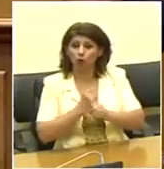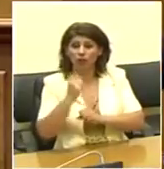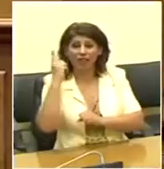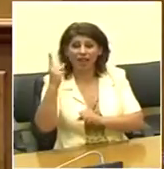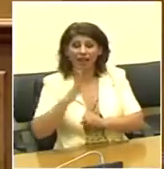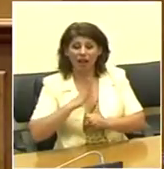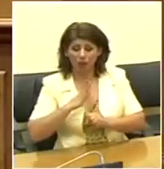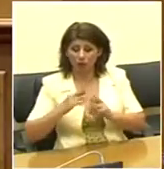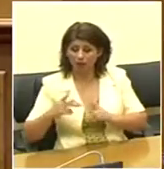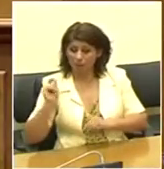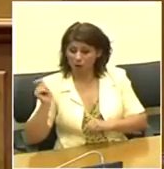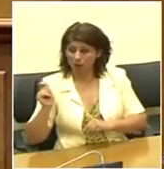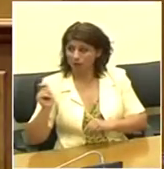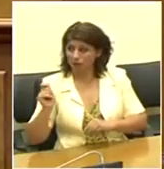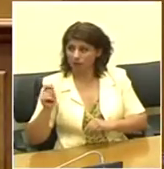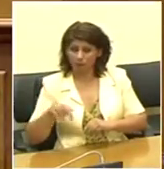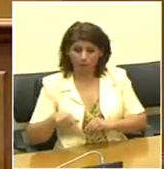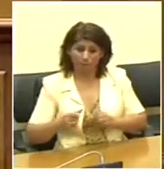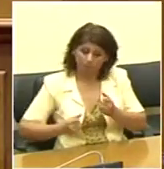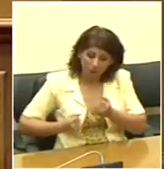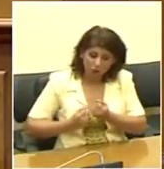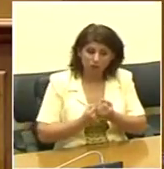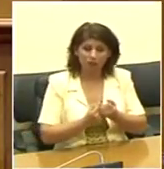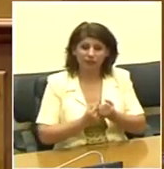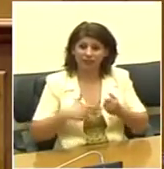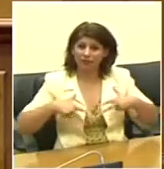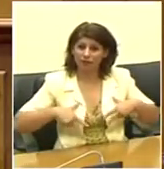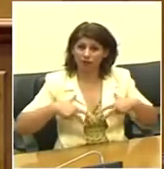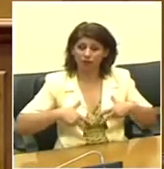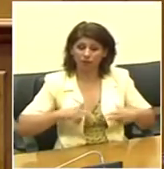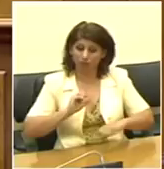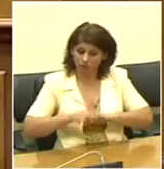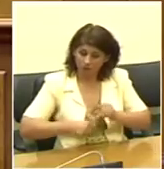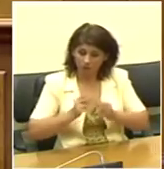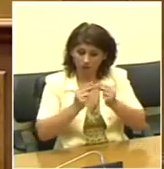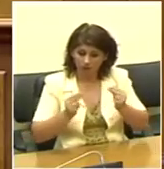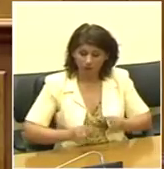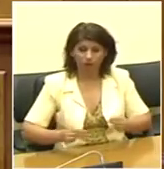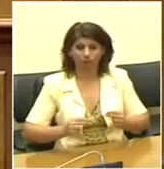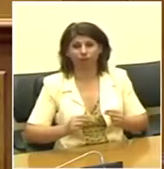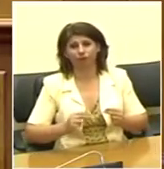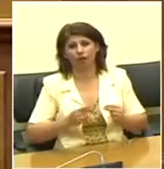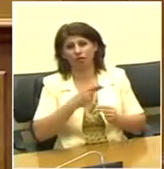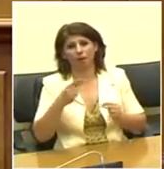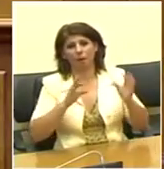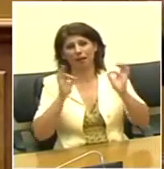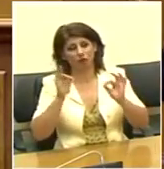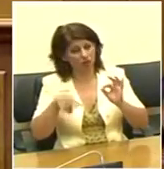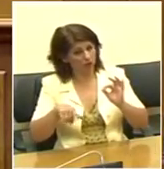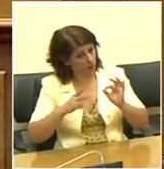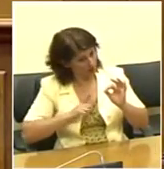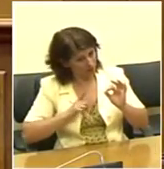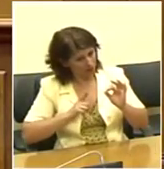της αντιπολίτευσης αντί να υποστηρίξει την κυβέρνηση που προσπαθεί να το λύσει. Αυτό περιμένετε. Να μιλήσω